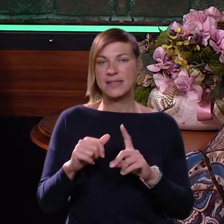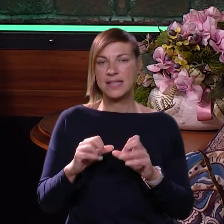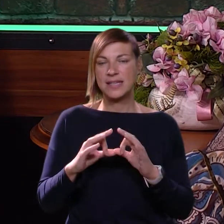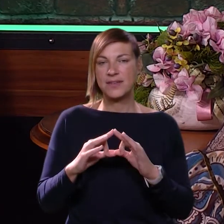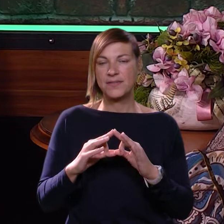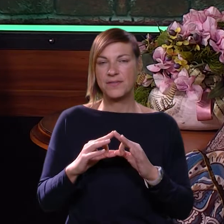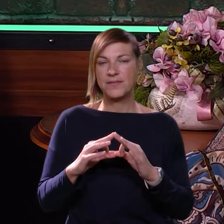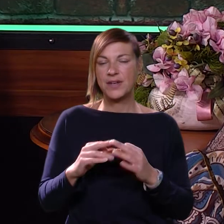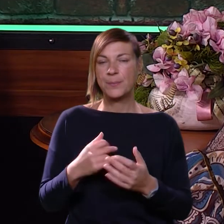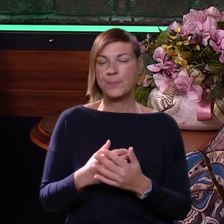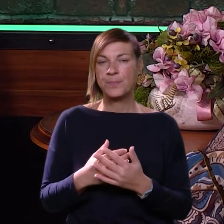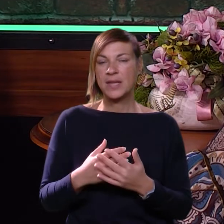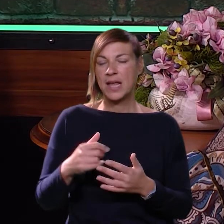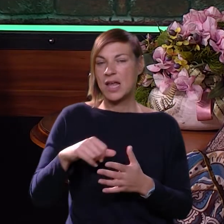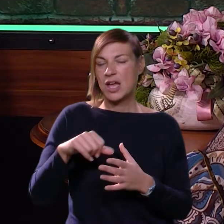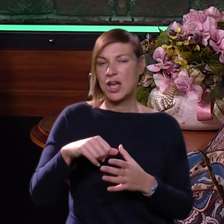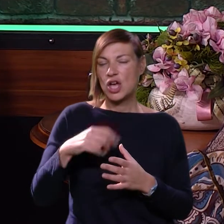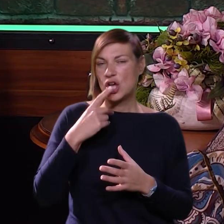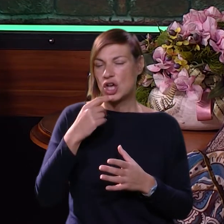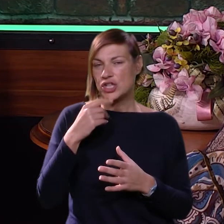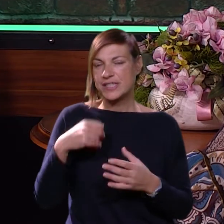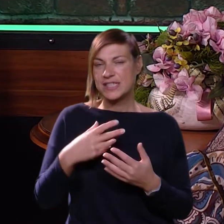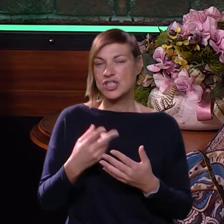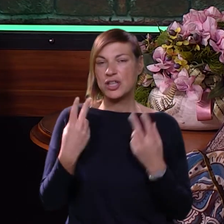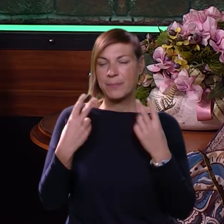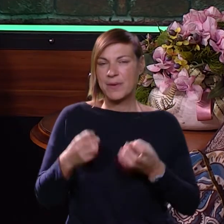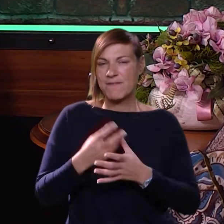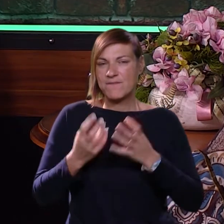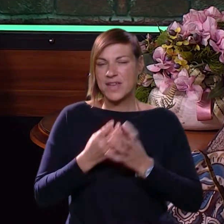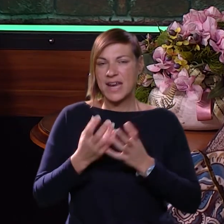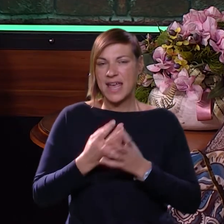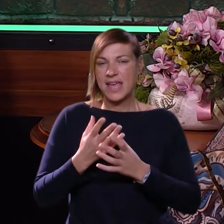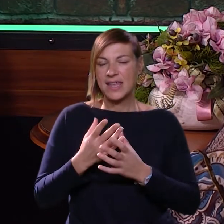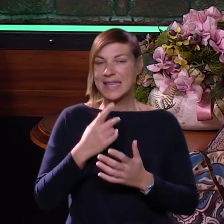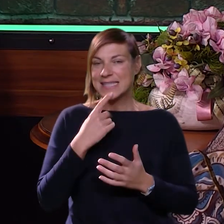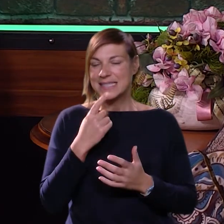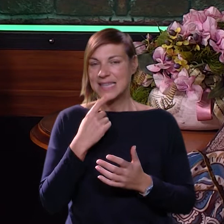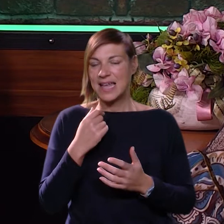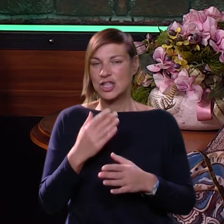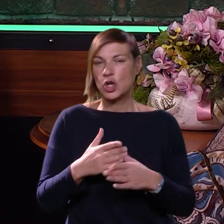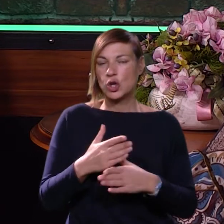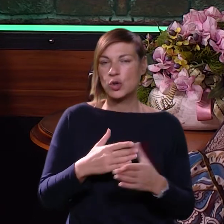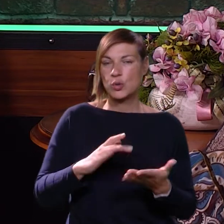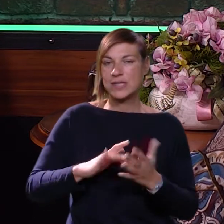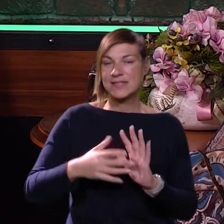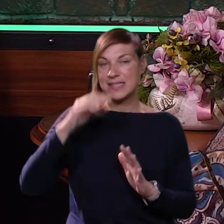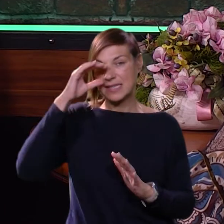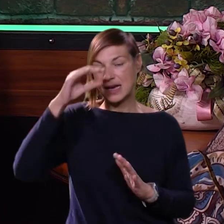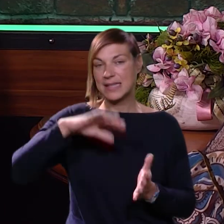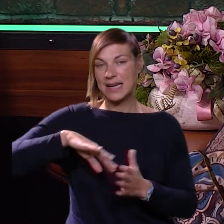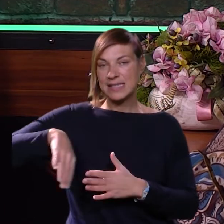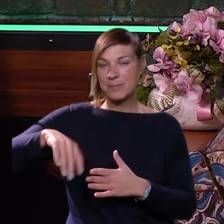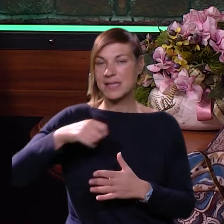aditiva, recimo ocat ili tako nešto što ima vrenje ili nešto, slatko, kruh, sve sam